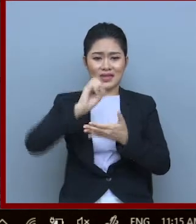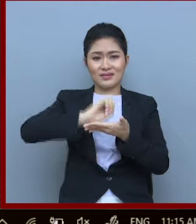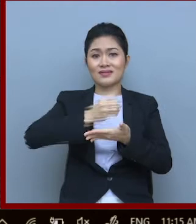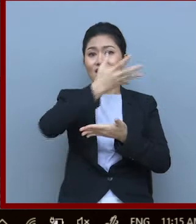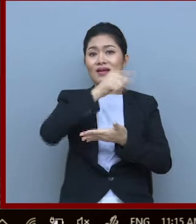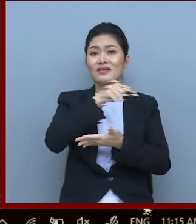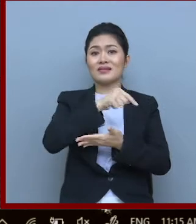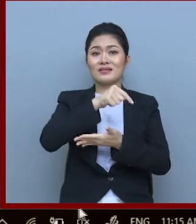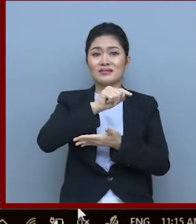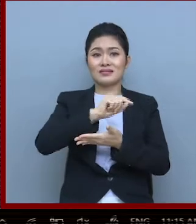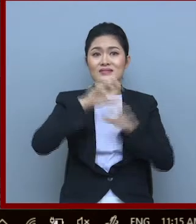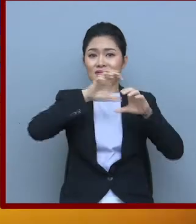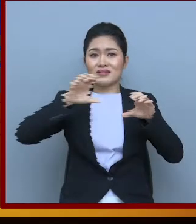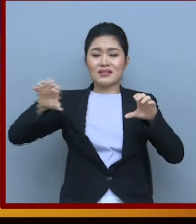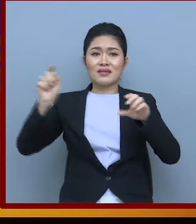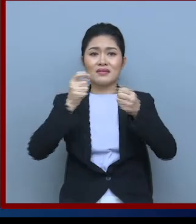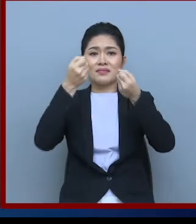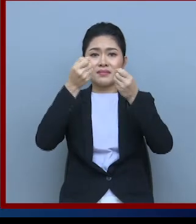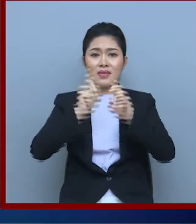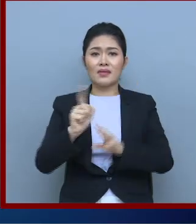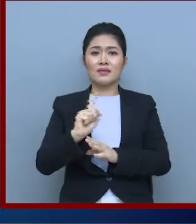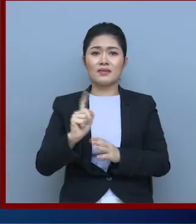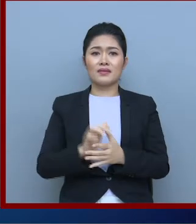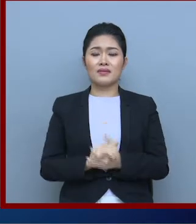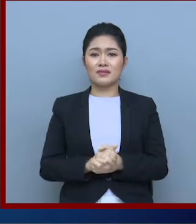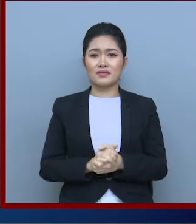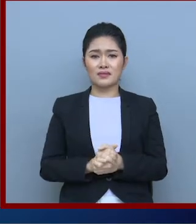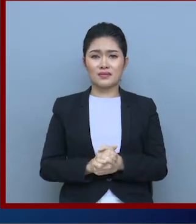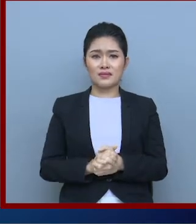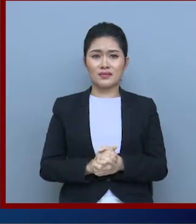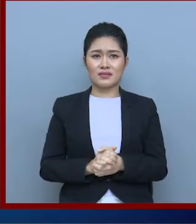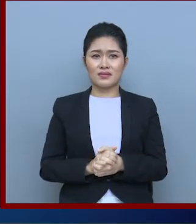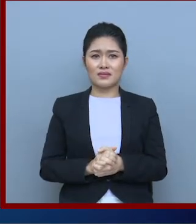สไลด์ตัวนี้นะครับก็คือเป็นในรูปแบบของ